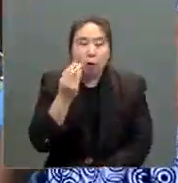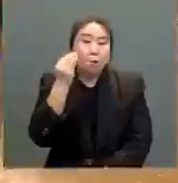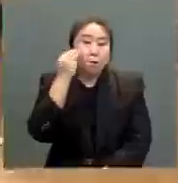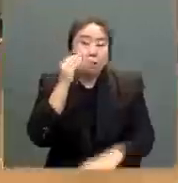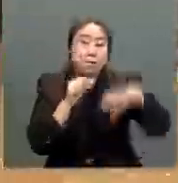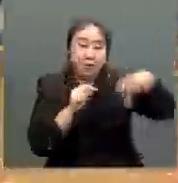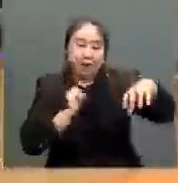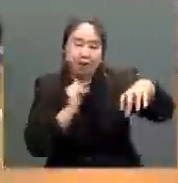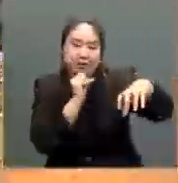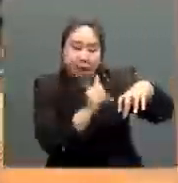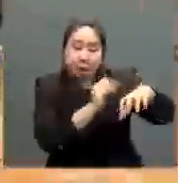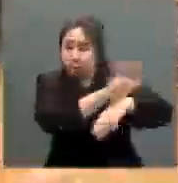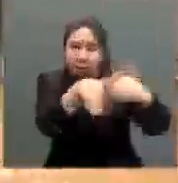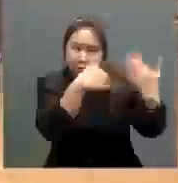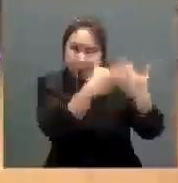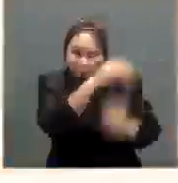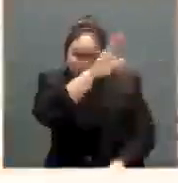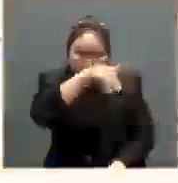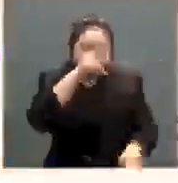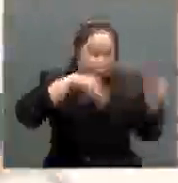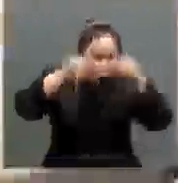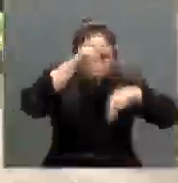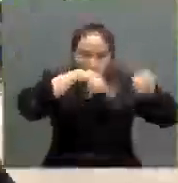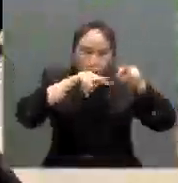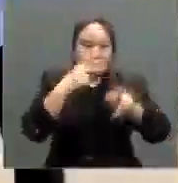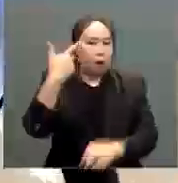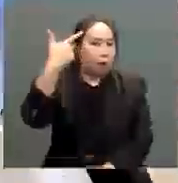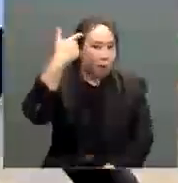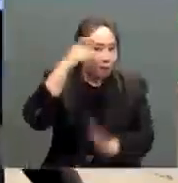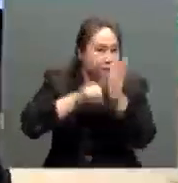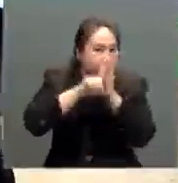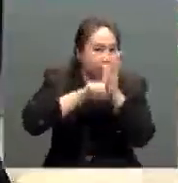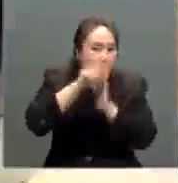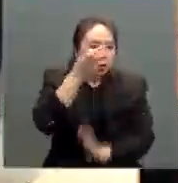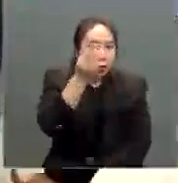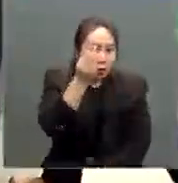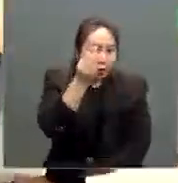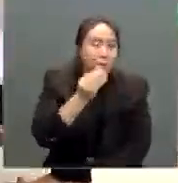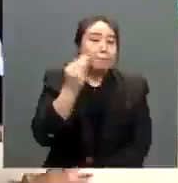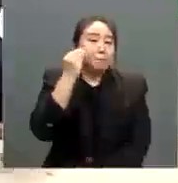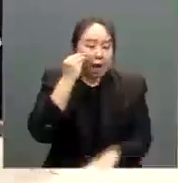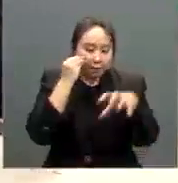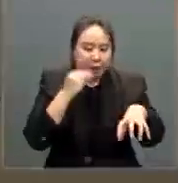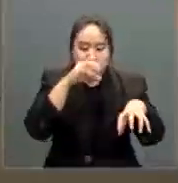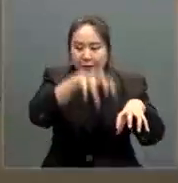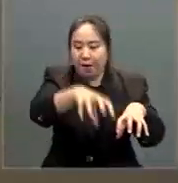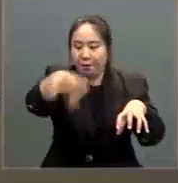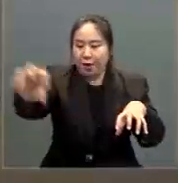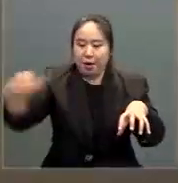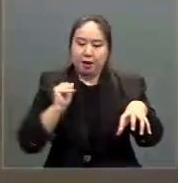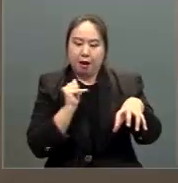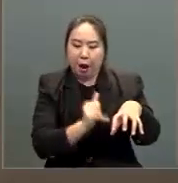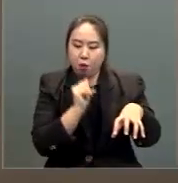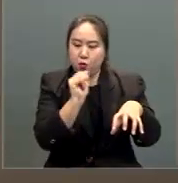ำคนในครอบครัวทั้งหมดมารับการตรวจวัดอุณหภูมิแบบนี้เนี่ยนะคะนี่ลงไปทุกบ้านเคาะประตูแล้